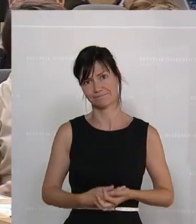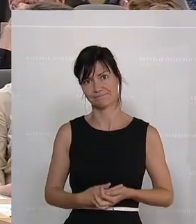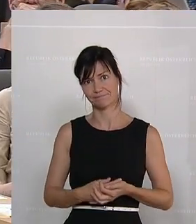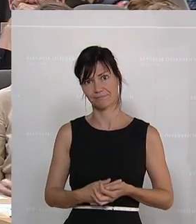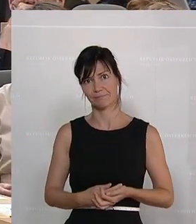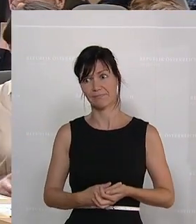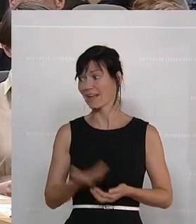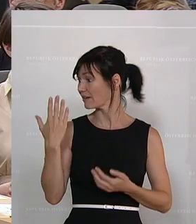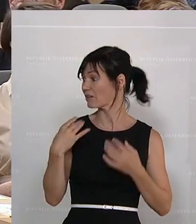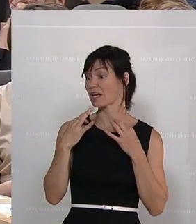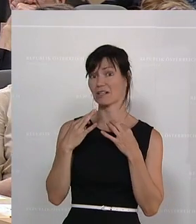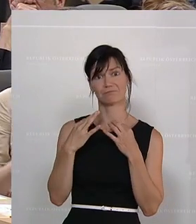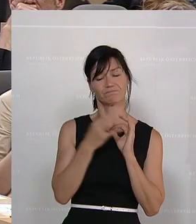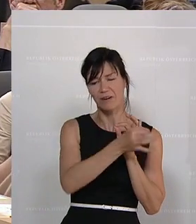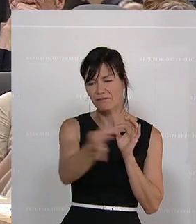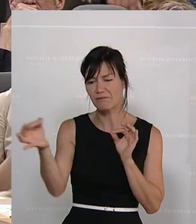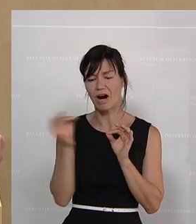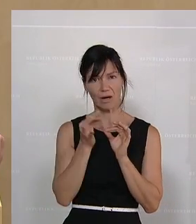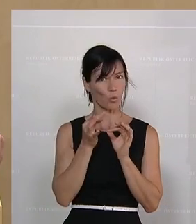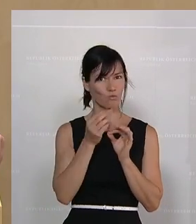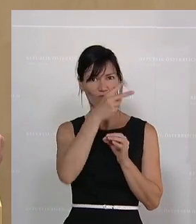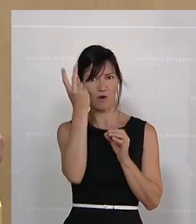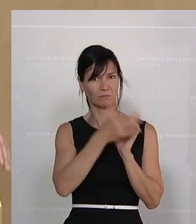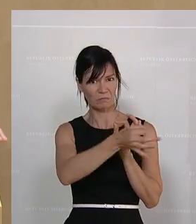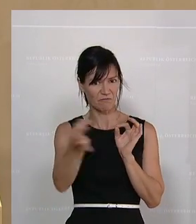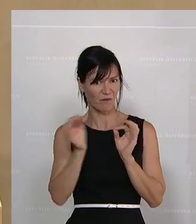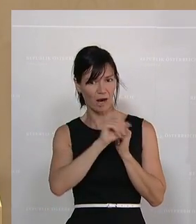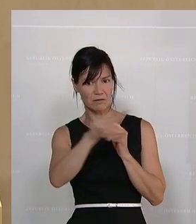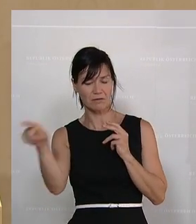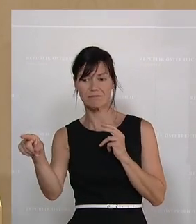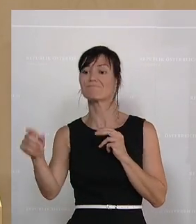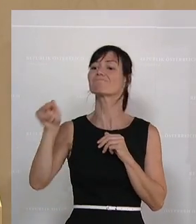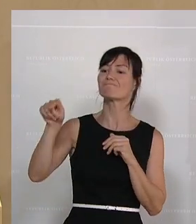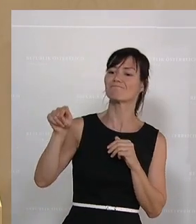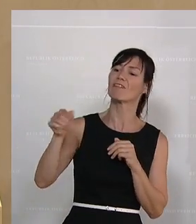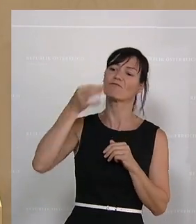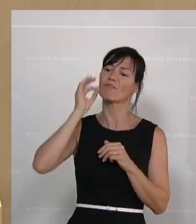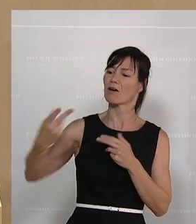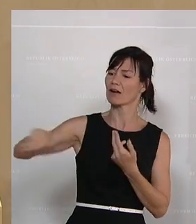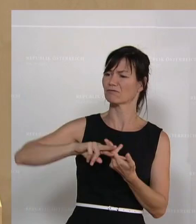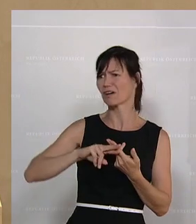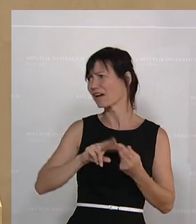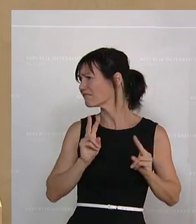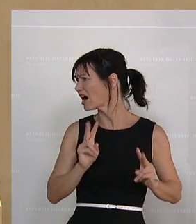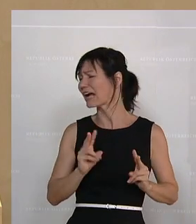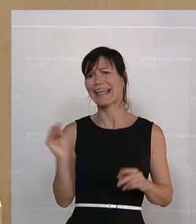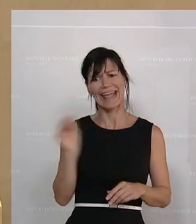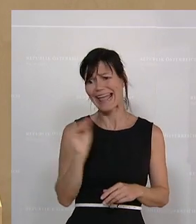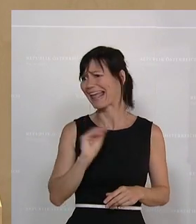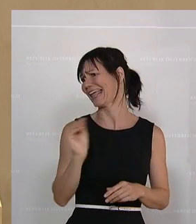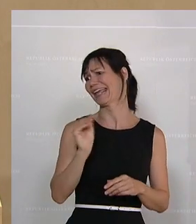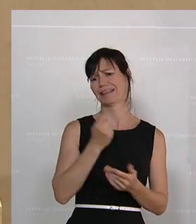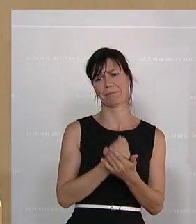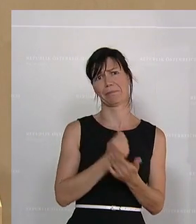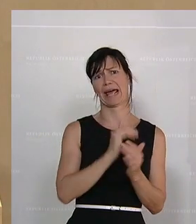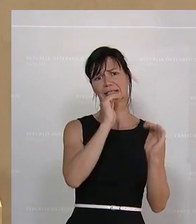straßenbefragung gibt es eine dame die gesagt hat ich wäre für echte preissenkungen seines lebens mittel egal